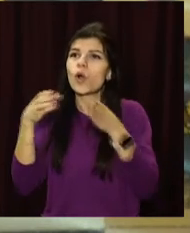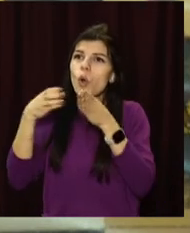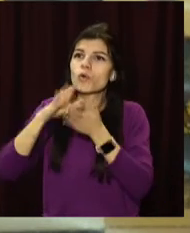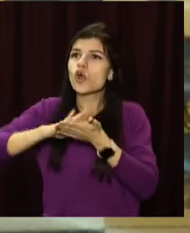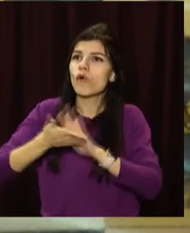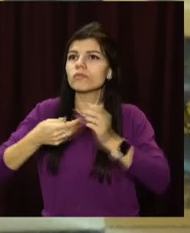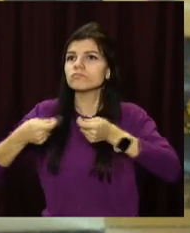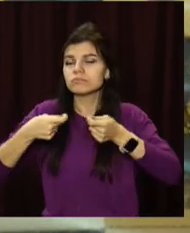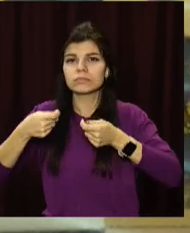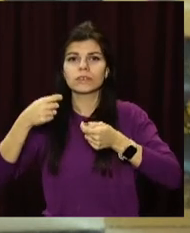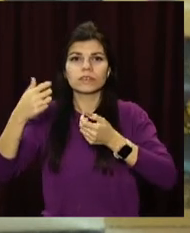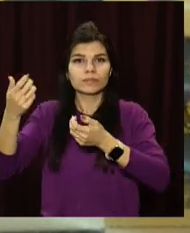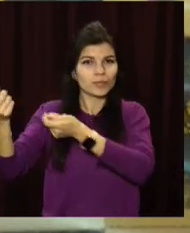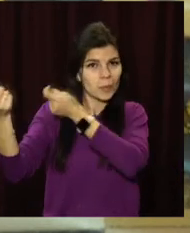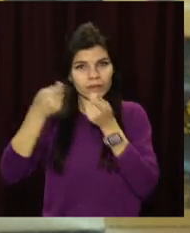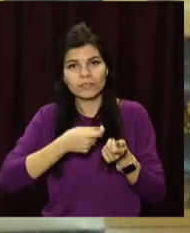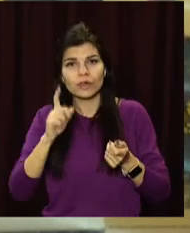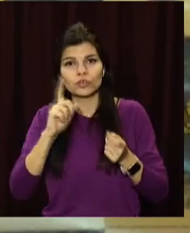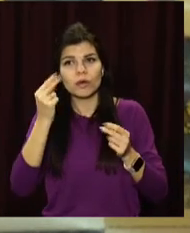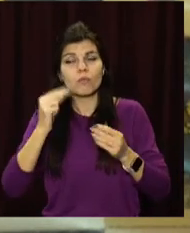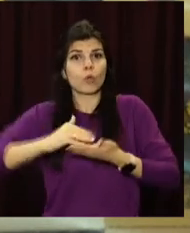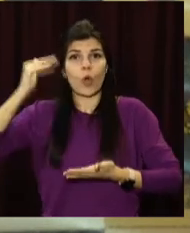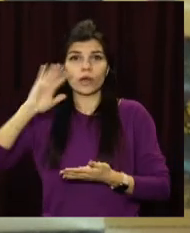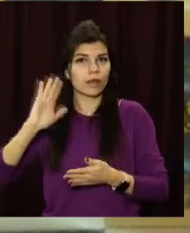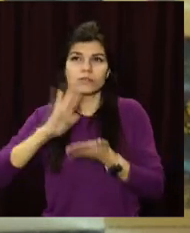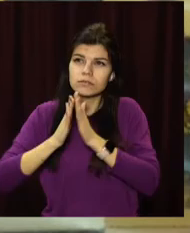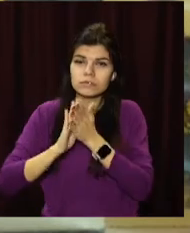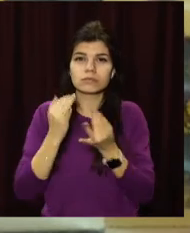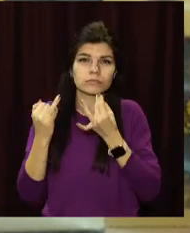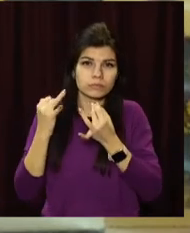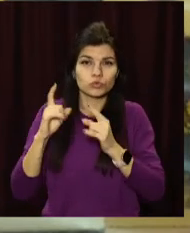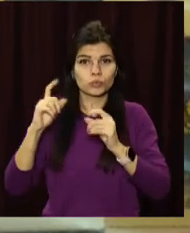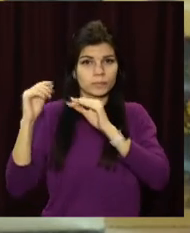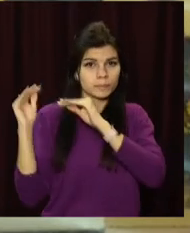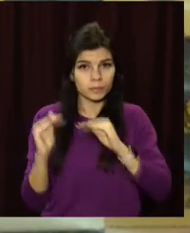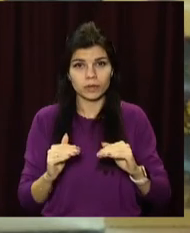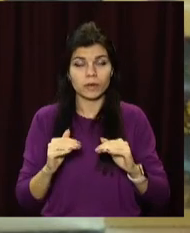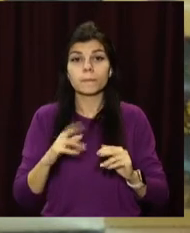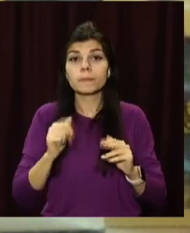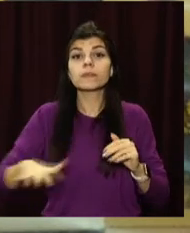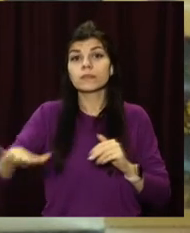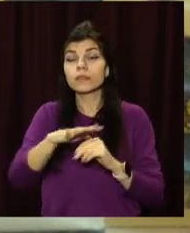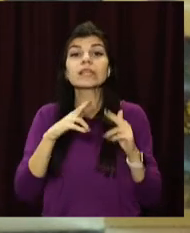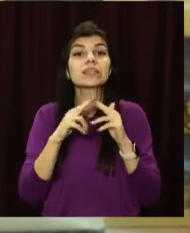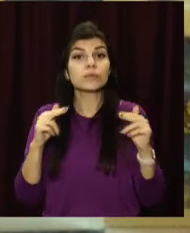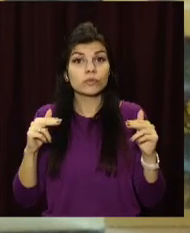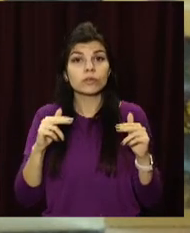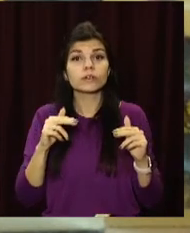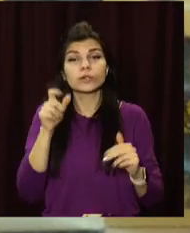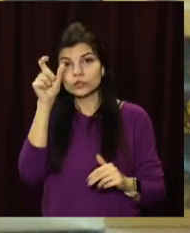компаній-постачальників, які встановлюють завищені тарифи. Про ситуацію на Дніпропетровщині розповість радник голови